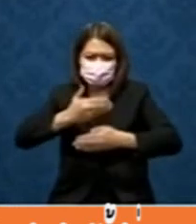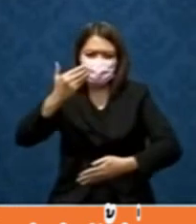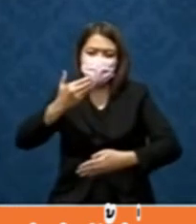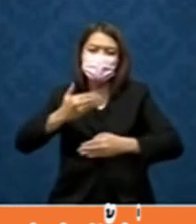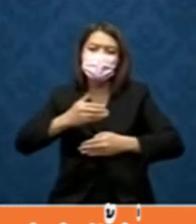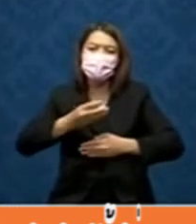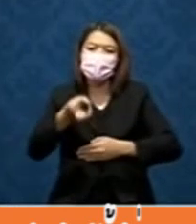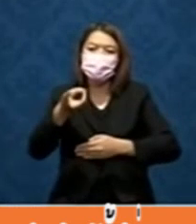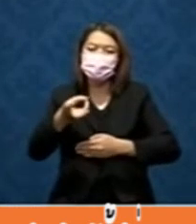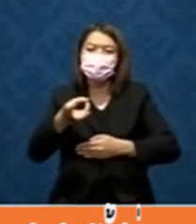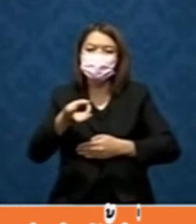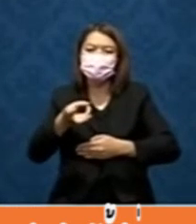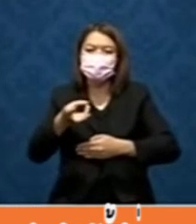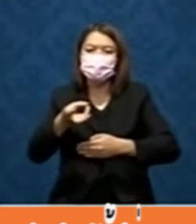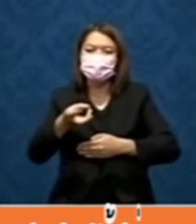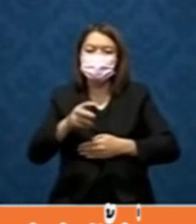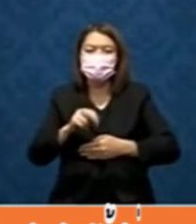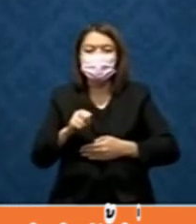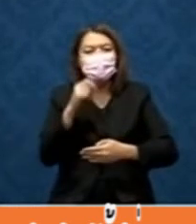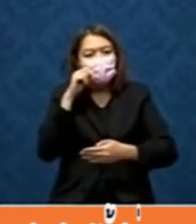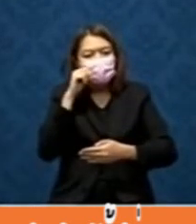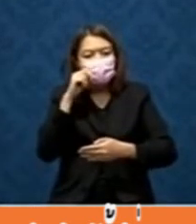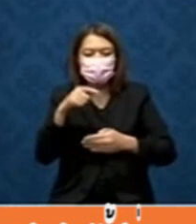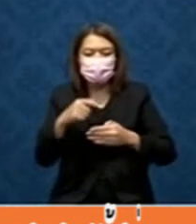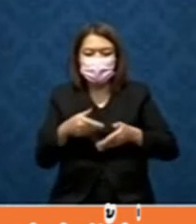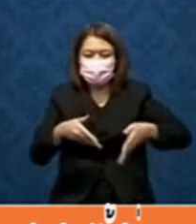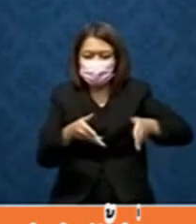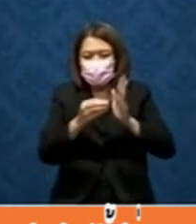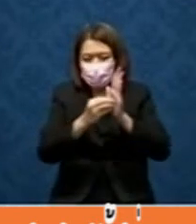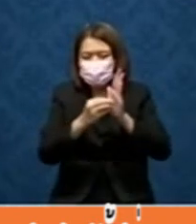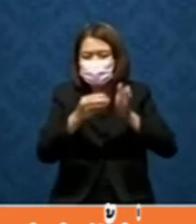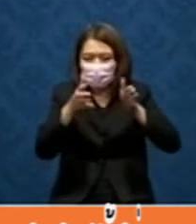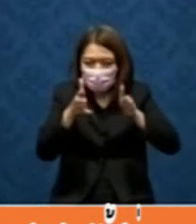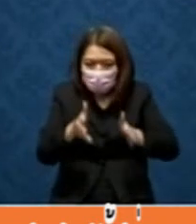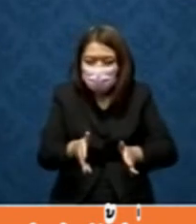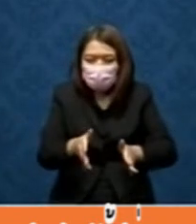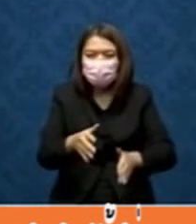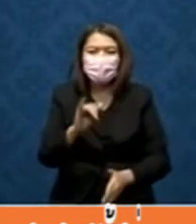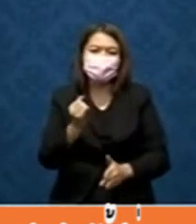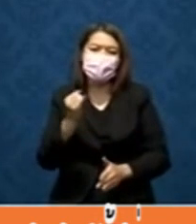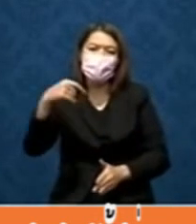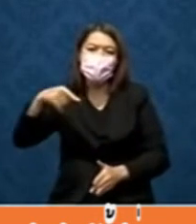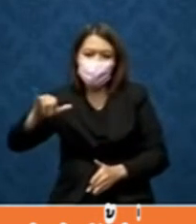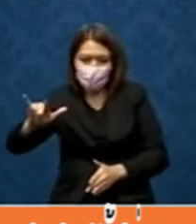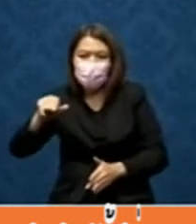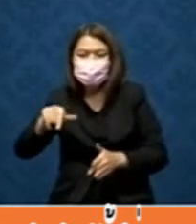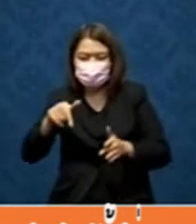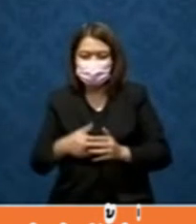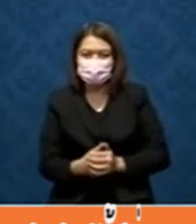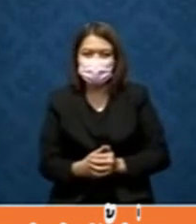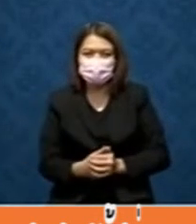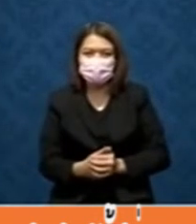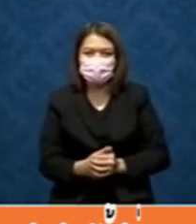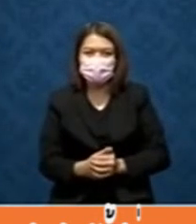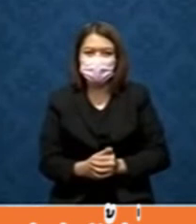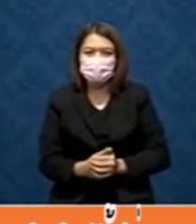ายน้ำเปิดแ๊บเดียวน้ำใเจ้าพยา รถลง 5 เซ็ติเมตรแต่เพราะเหตุใดคุณถงไม่ระวายน้ำะทำใหน